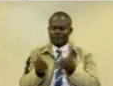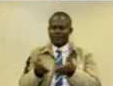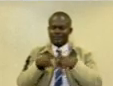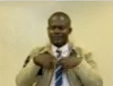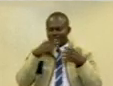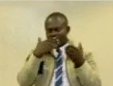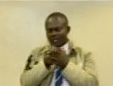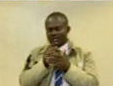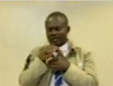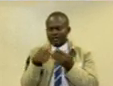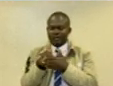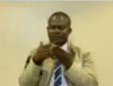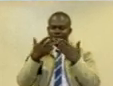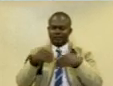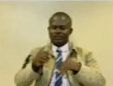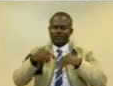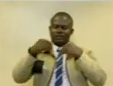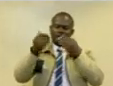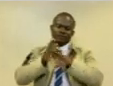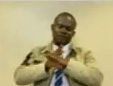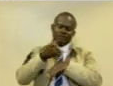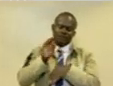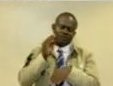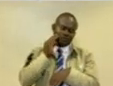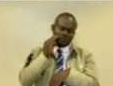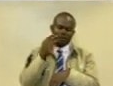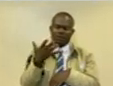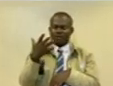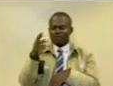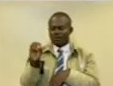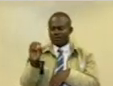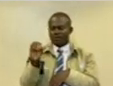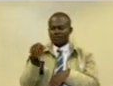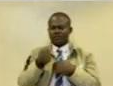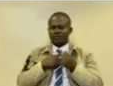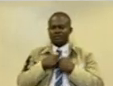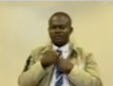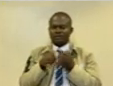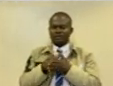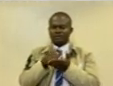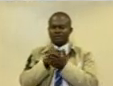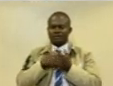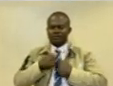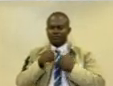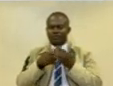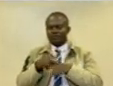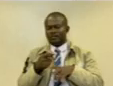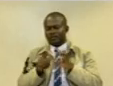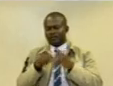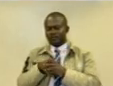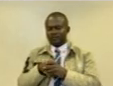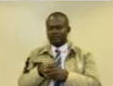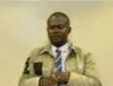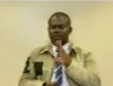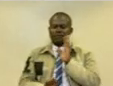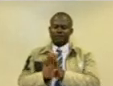imibereho myiza y'abaturage imaze gutanga agera kuri miliyoni 50 z'amafaranga y'u Rwanda yafashije abanyarwanda batandukanye mu